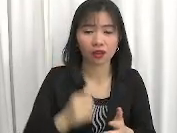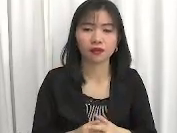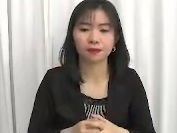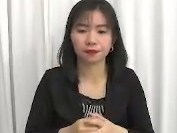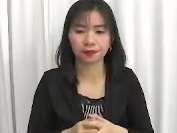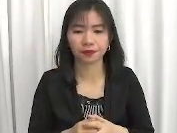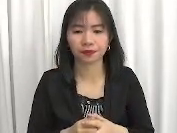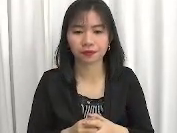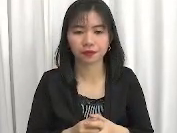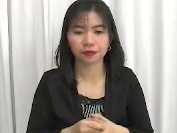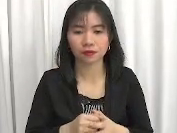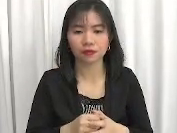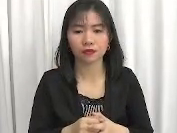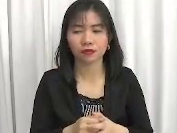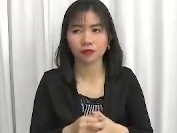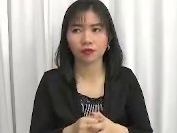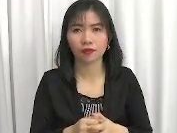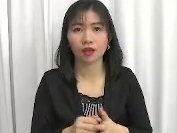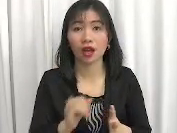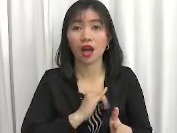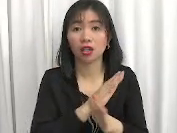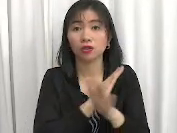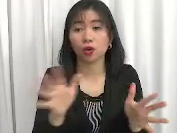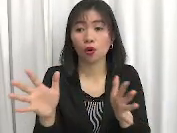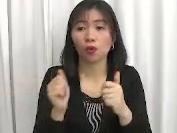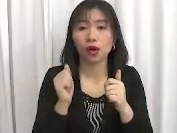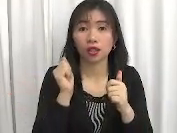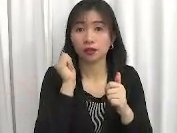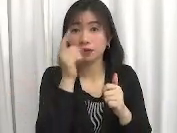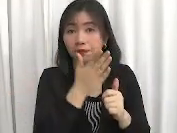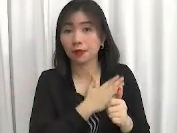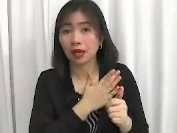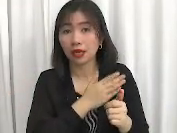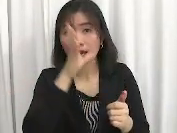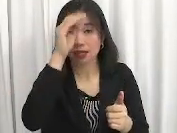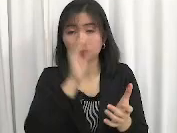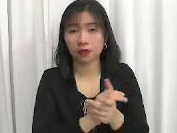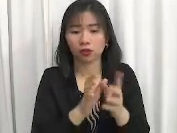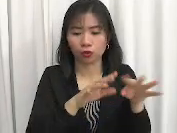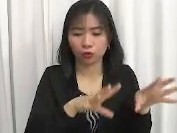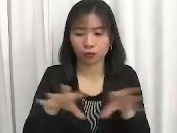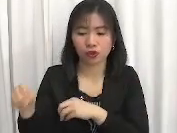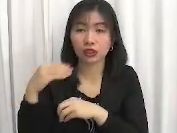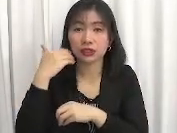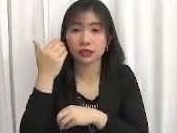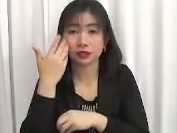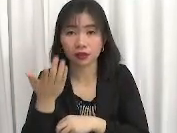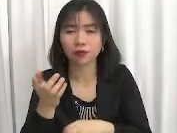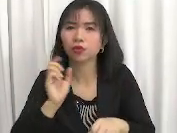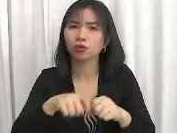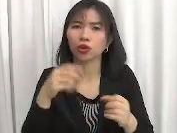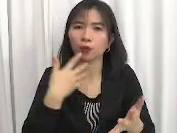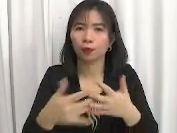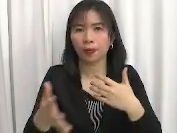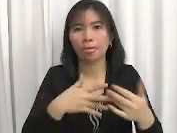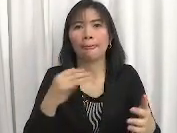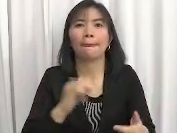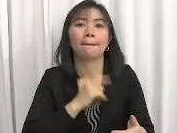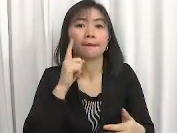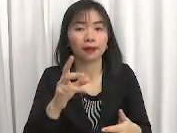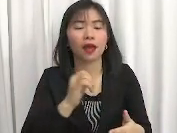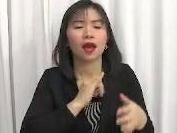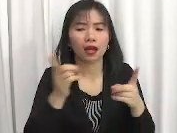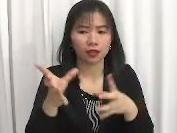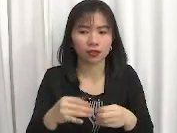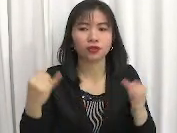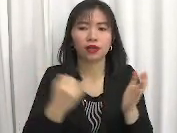sa kahihiyan. Kaya gagawa ko ng mga sasabihin ko, gagawin ko, at mga pagpaplanuhan ko,